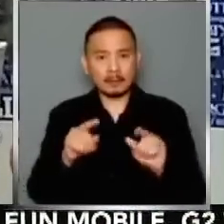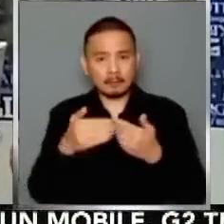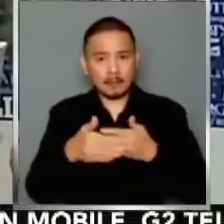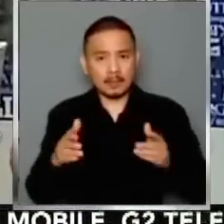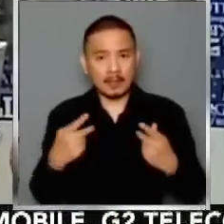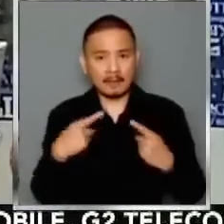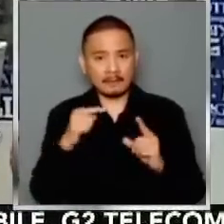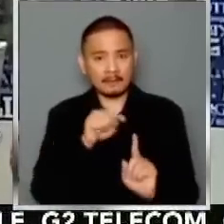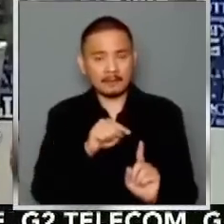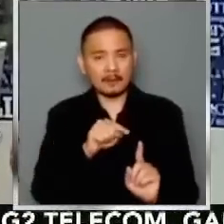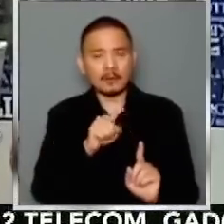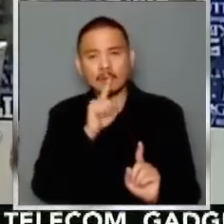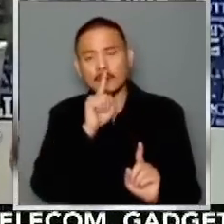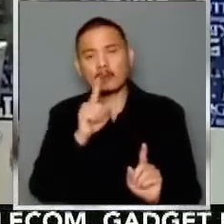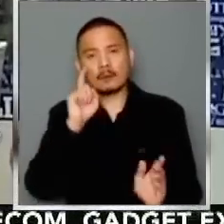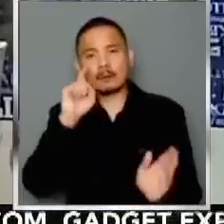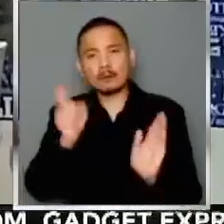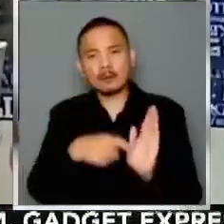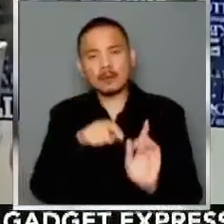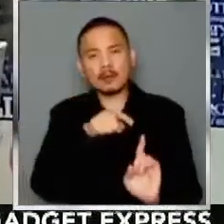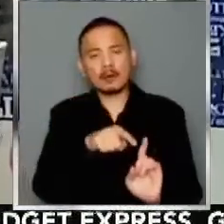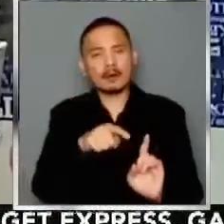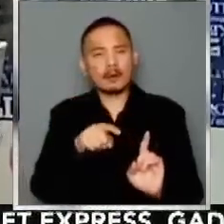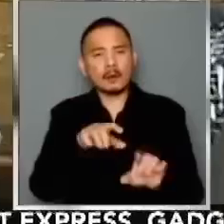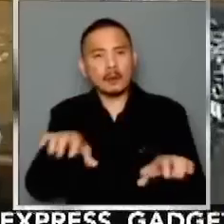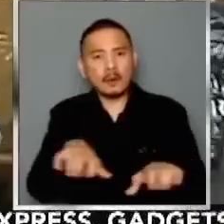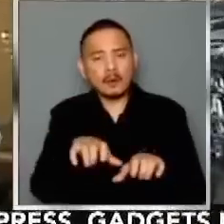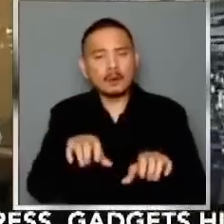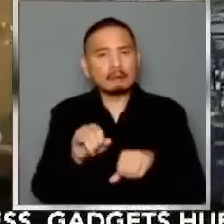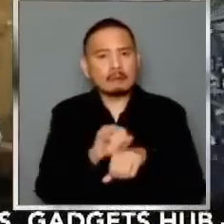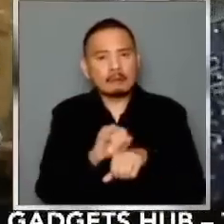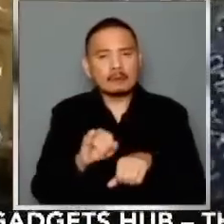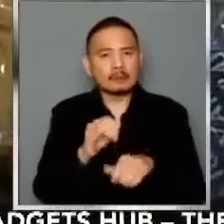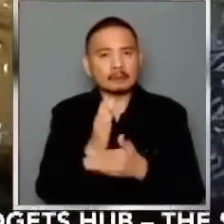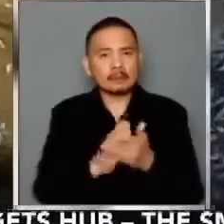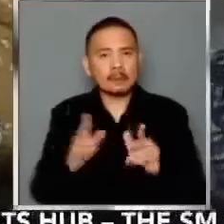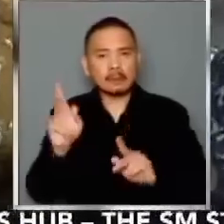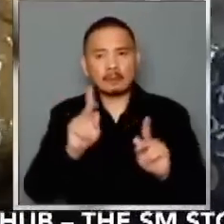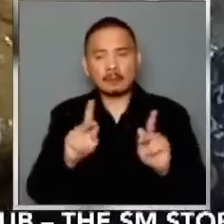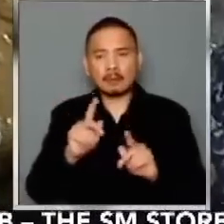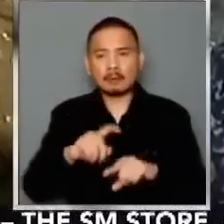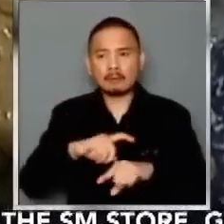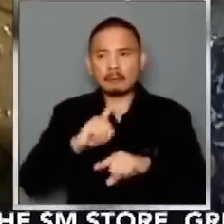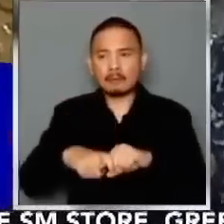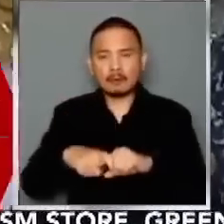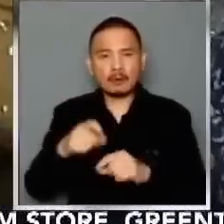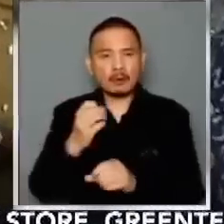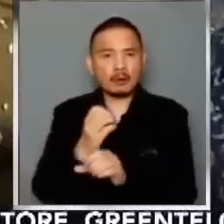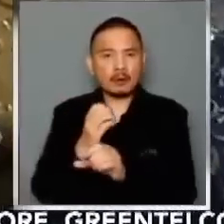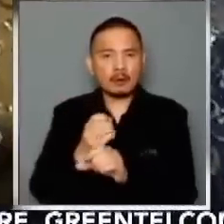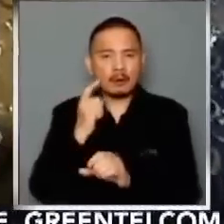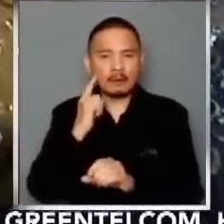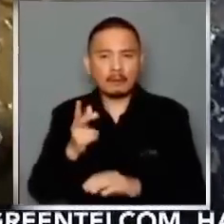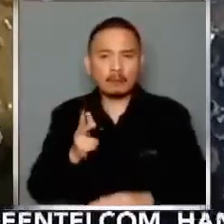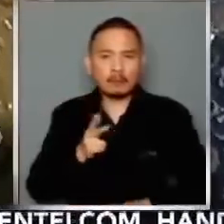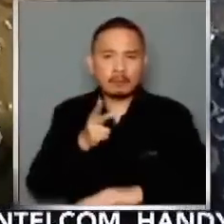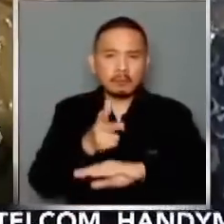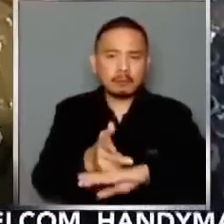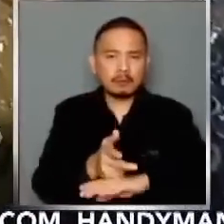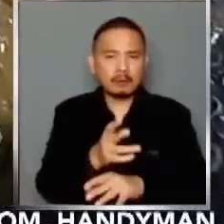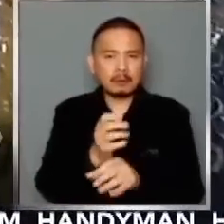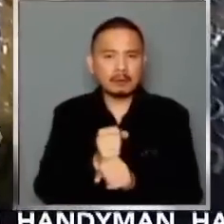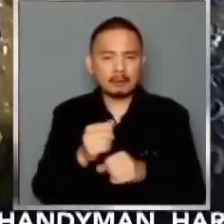effort at saka yung gastos po nila iba nag-arkila lang ho ng sasakyan nakipagugnayan na ang customs at door todor consolidators